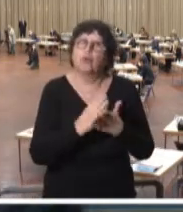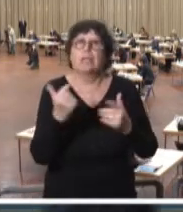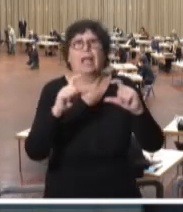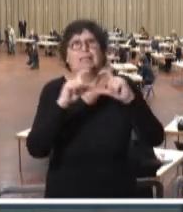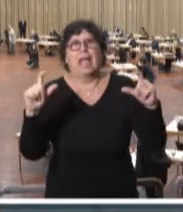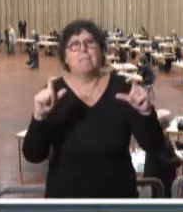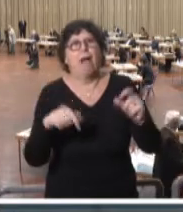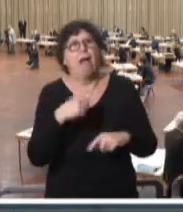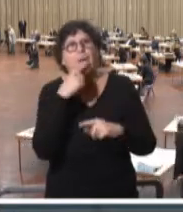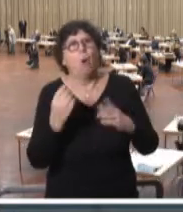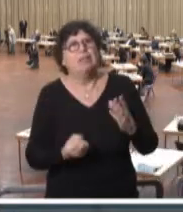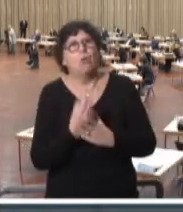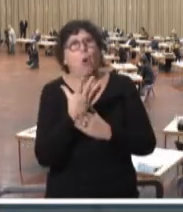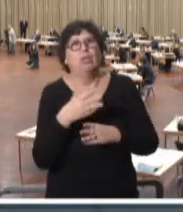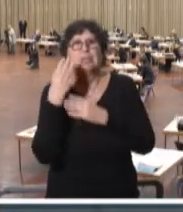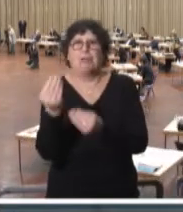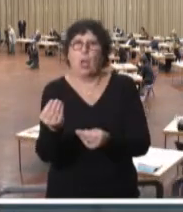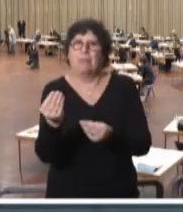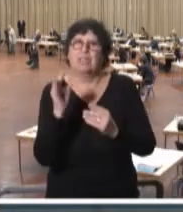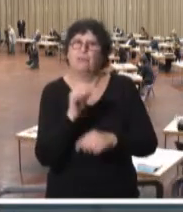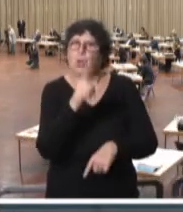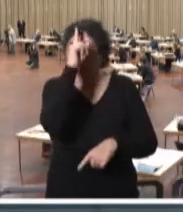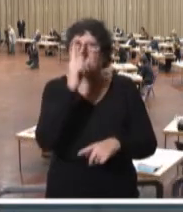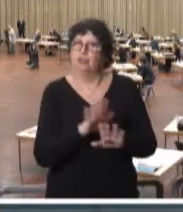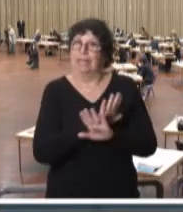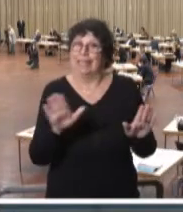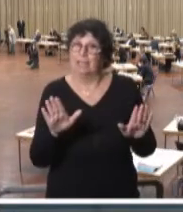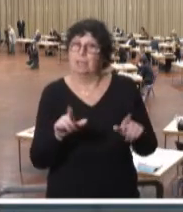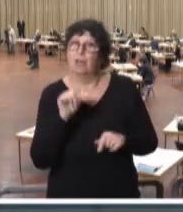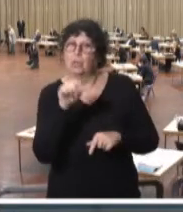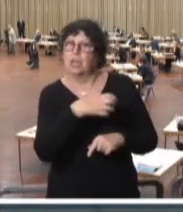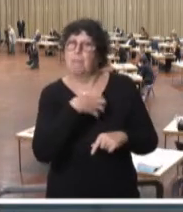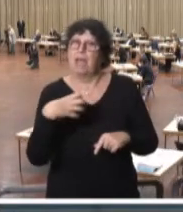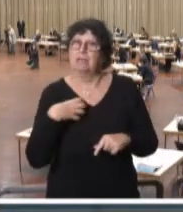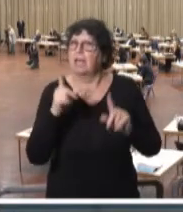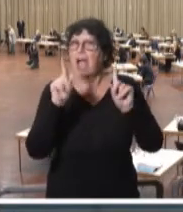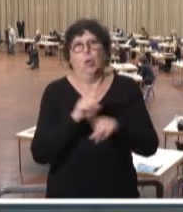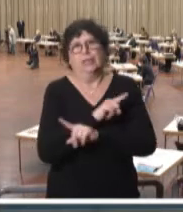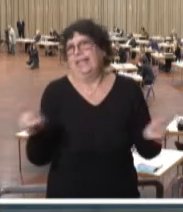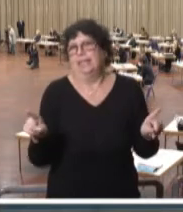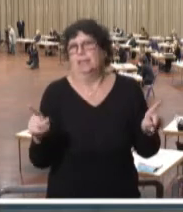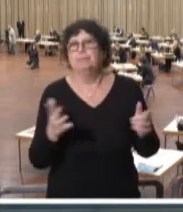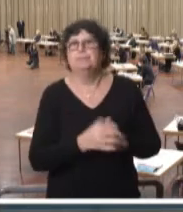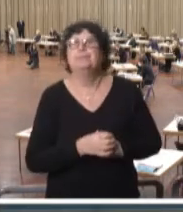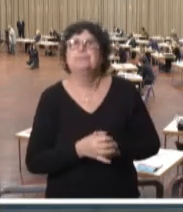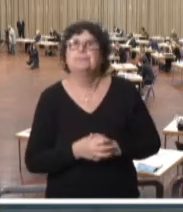rote Rosen geregnet, für Deutschland nicht, für ihre Partei auch nicht.